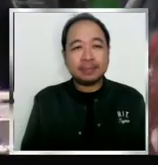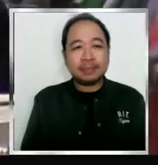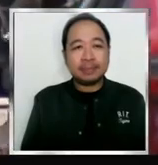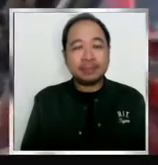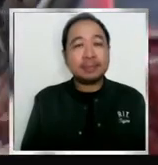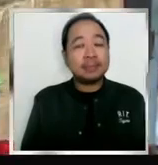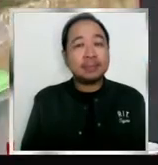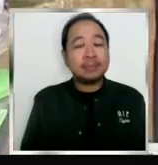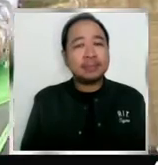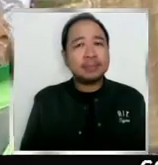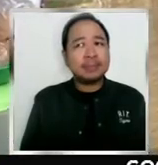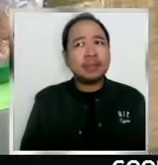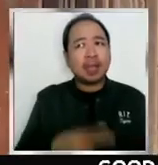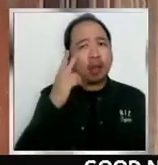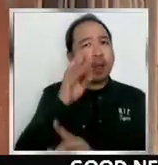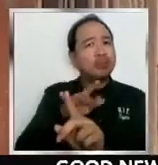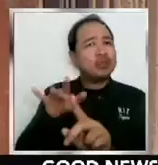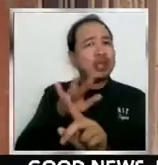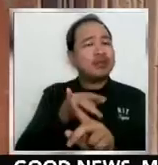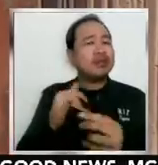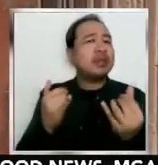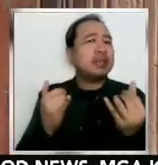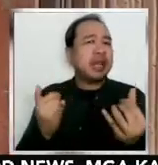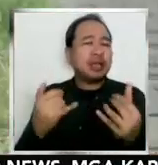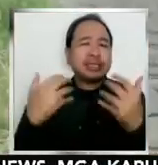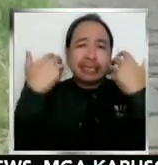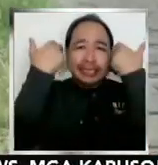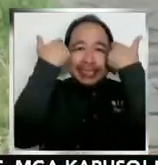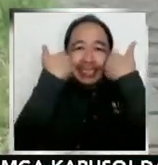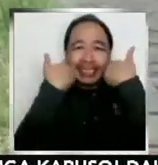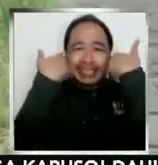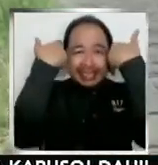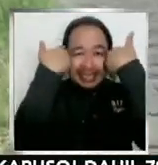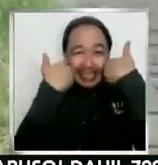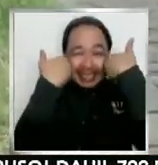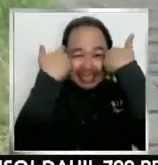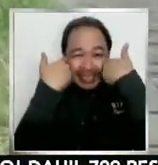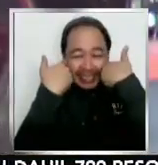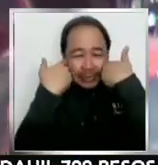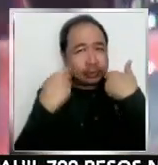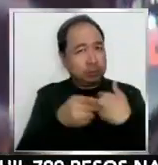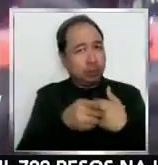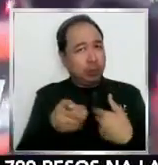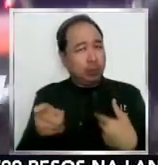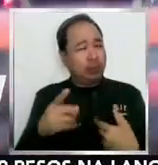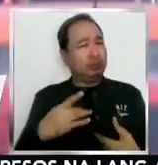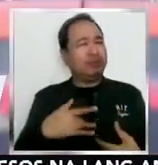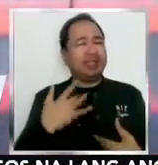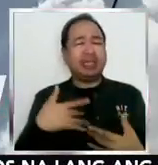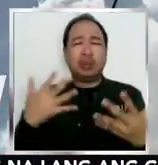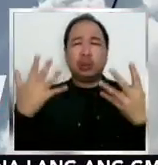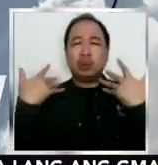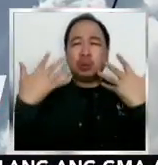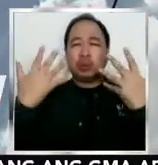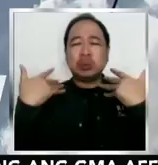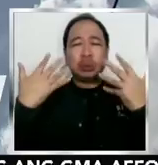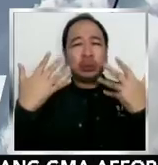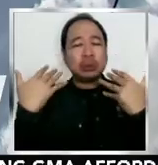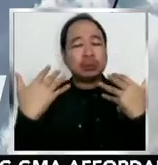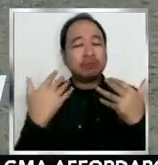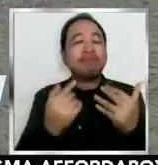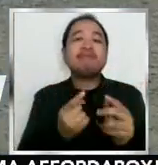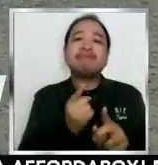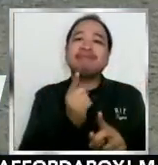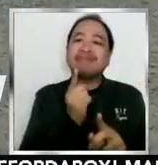Napansin niyo bang mas napapadalas na pagtagaktak ng inyong mga pawis? At ramdam niyo na rin ba ang alinsangan ng paligid? Tama po ang inyong